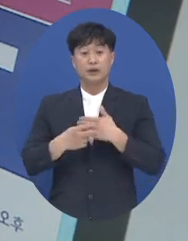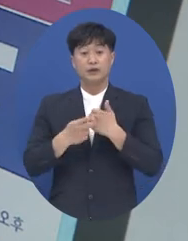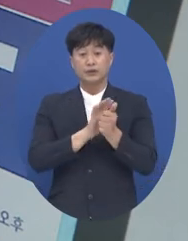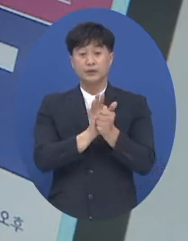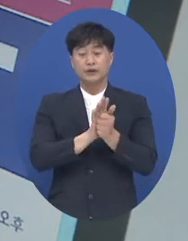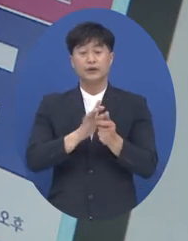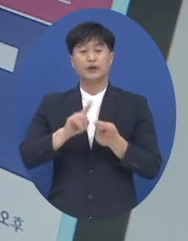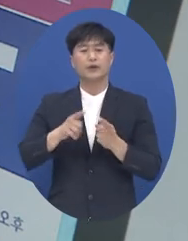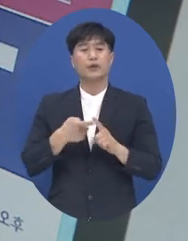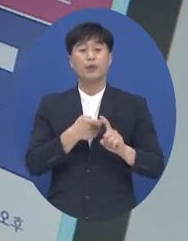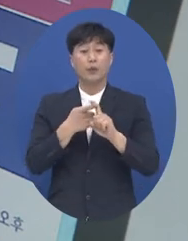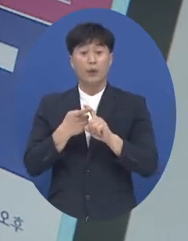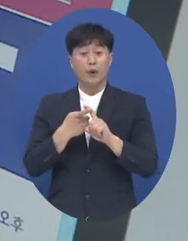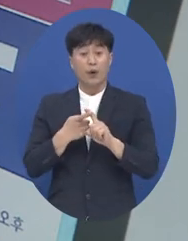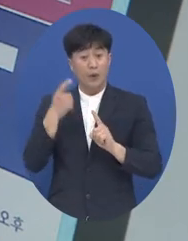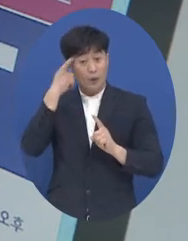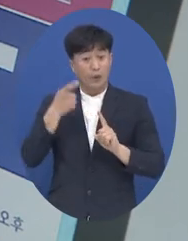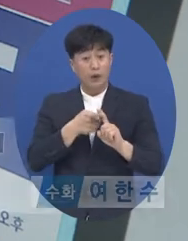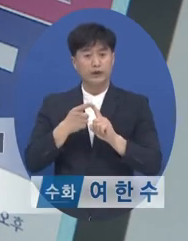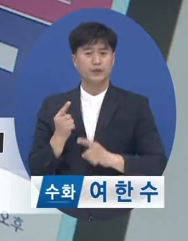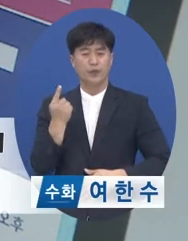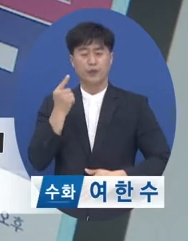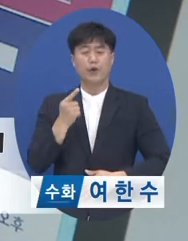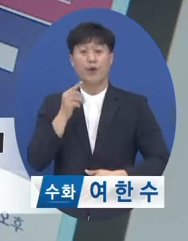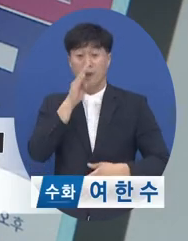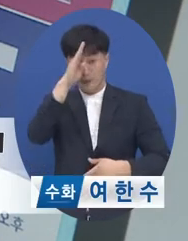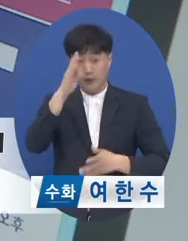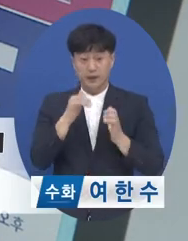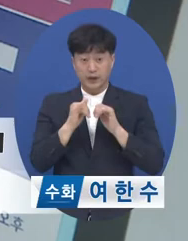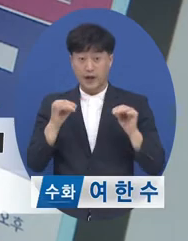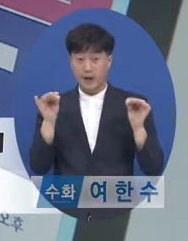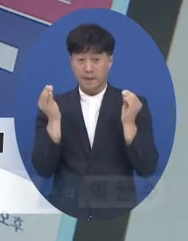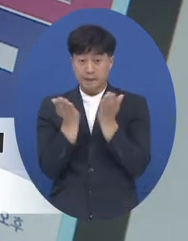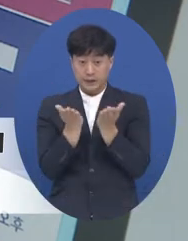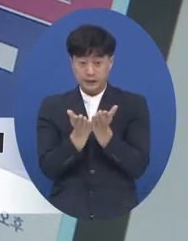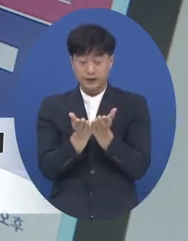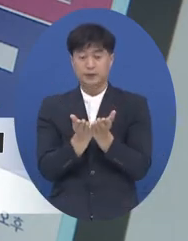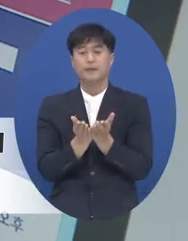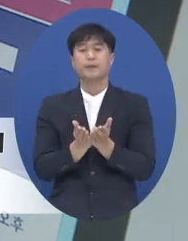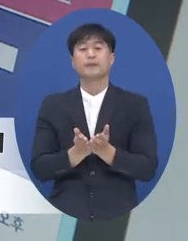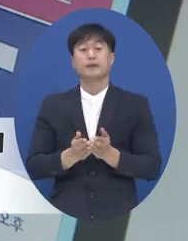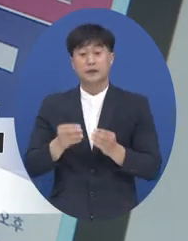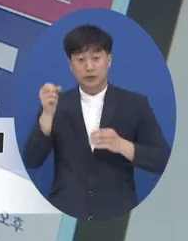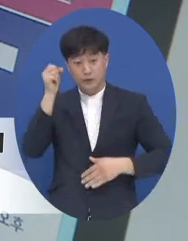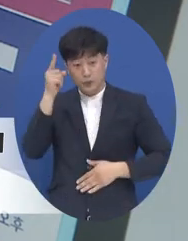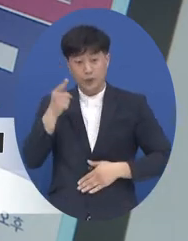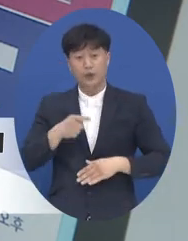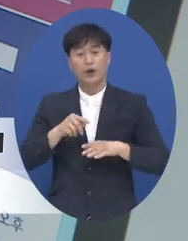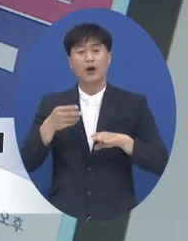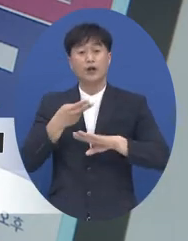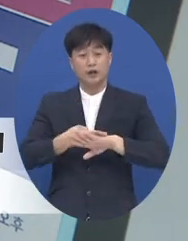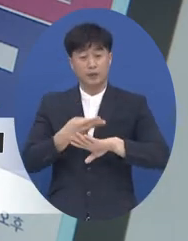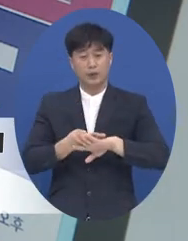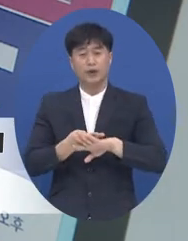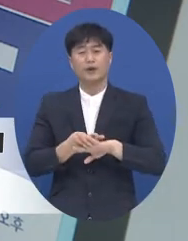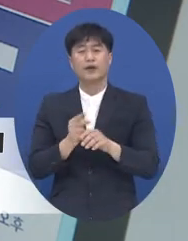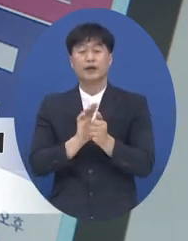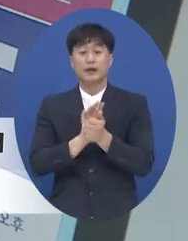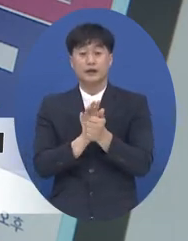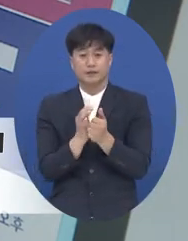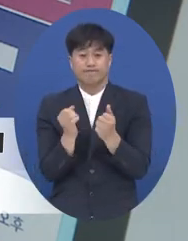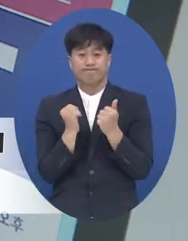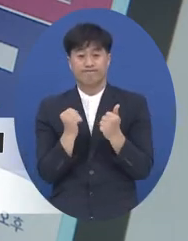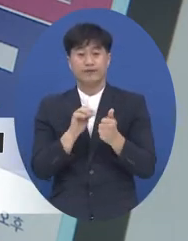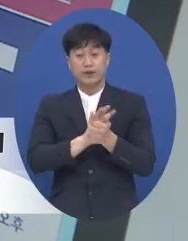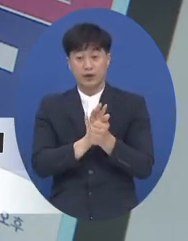의료서비스에 대한 관심이 높아지면서 경기도가 환자 맞춤형 스마트 병상 헬스케어 시스템을 내놨습니다 환자들이 이번 기간